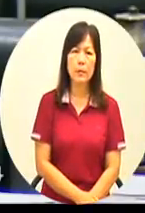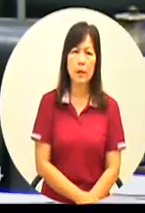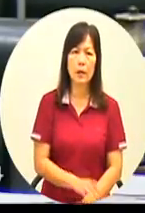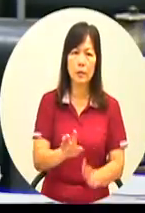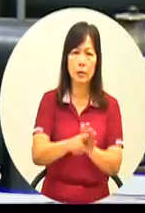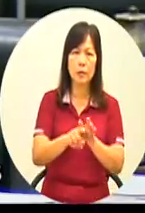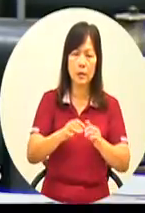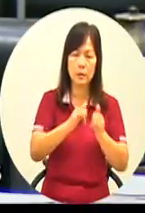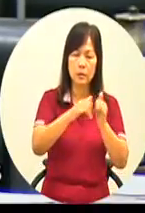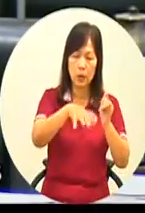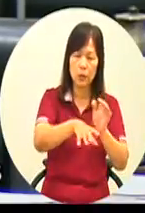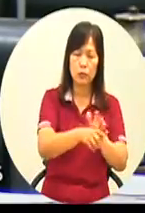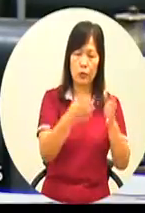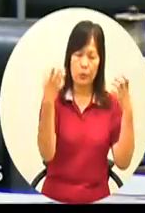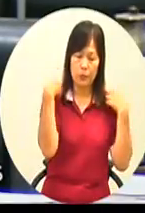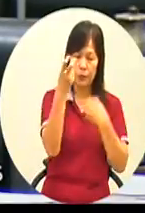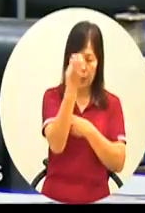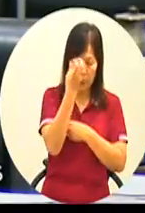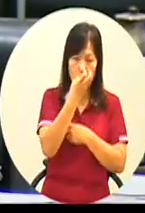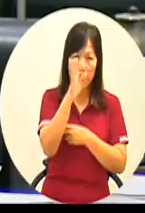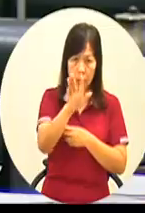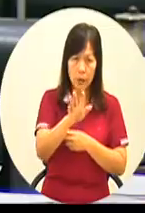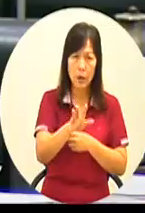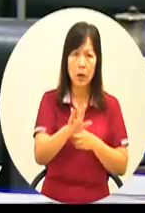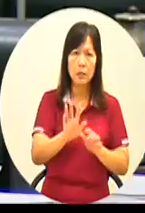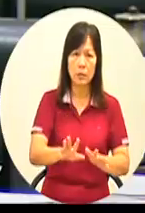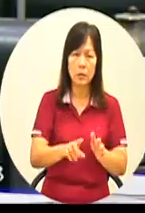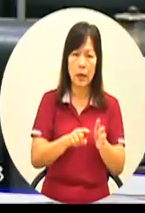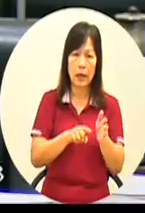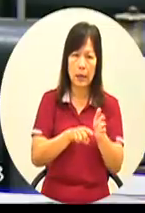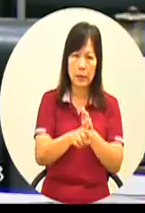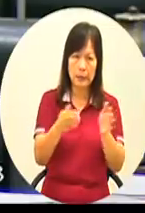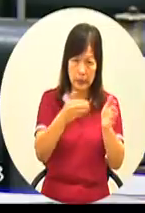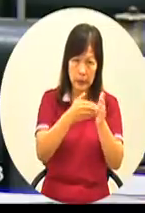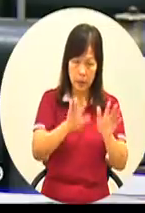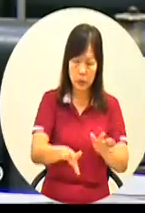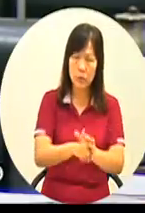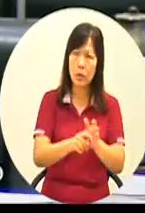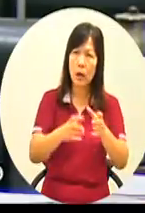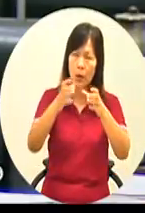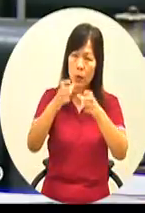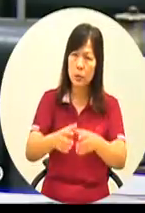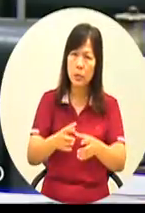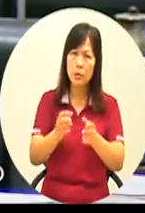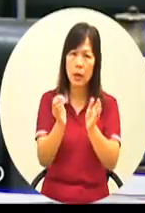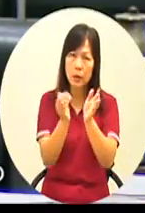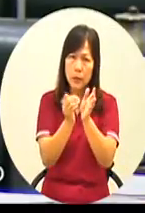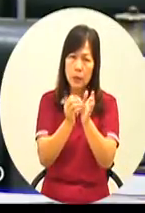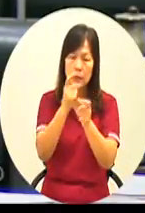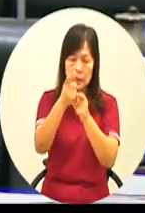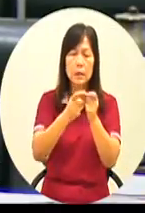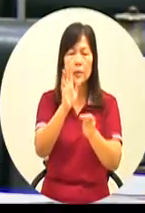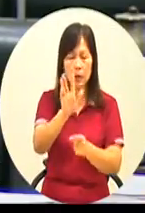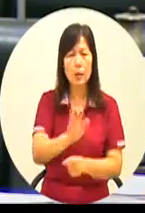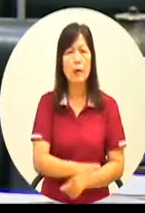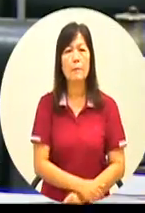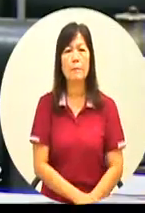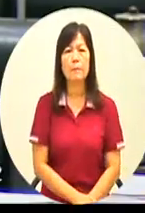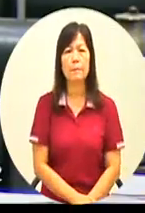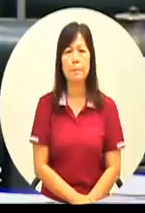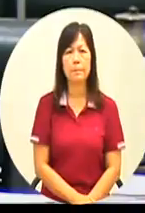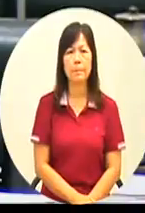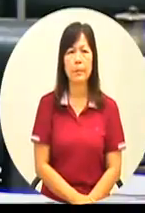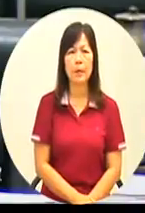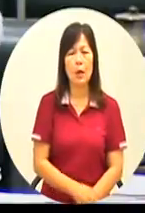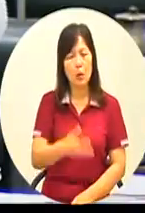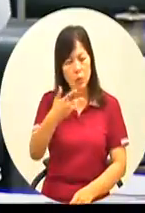以社会局来管了，但是目前为止啊。那已经盖好了差不多有将近一年了啦，好，水